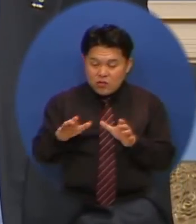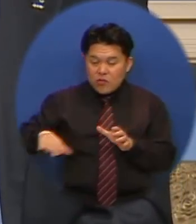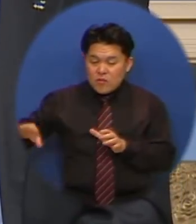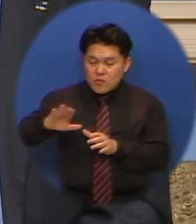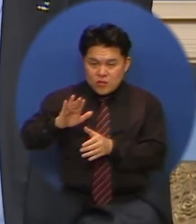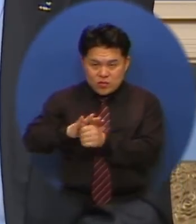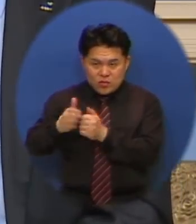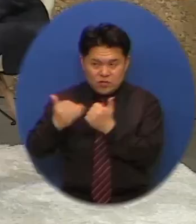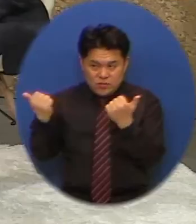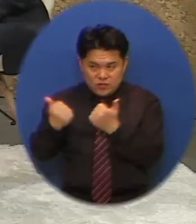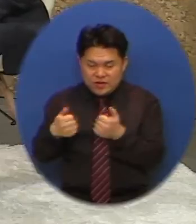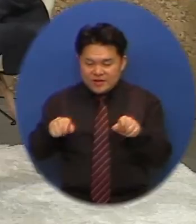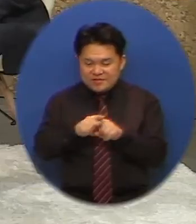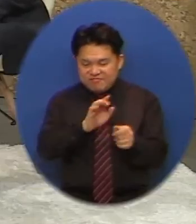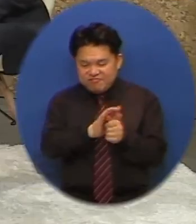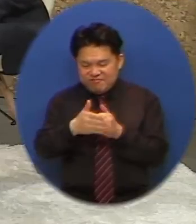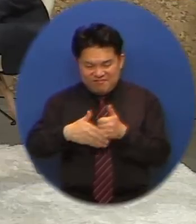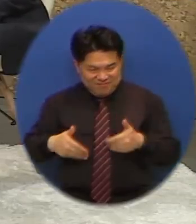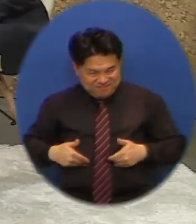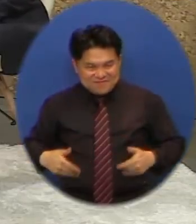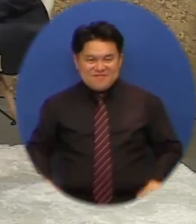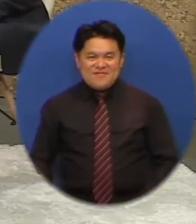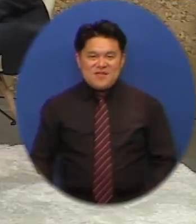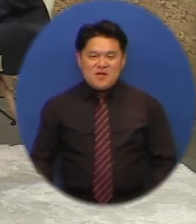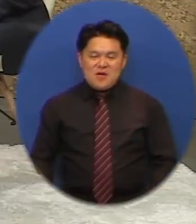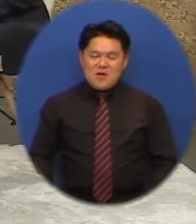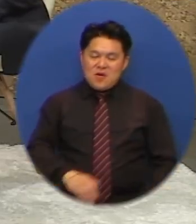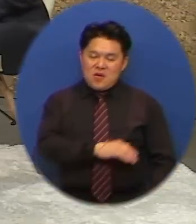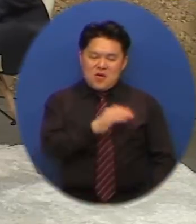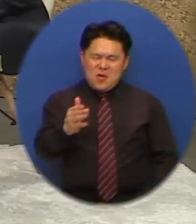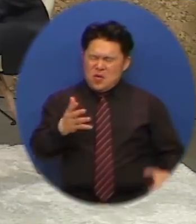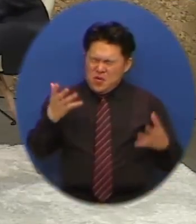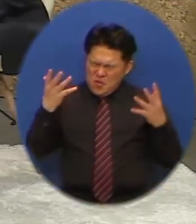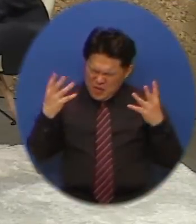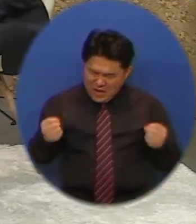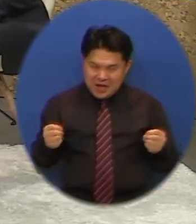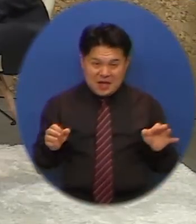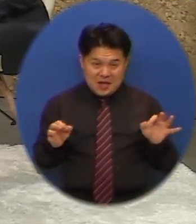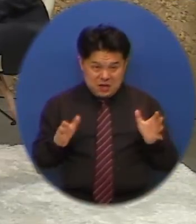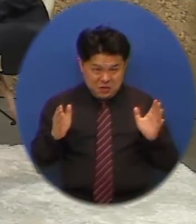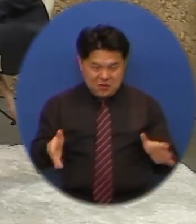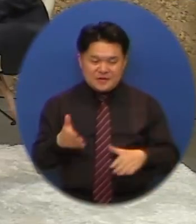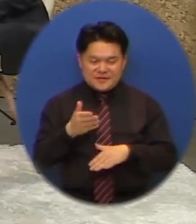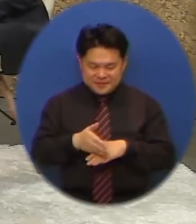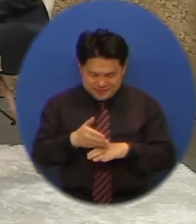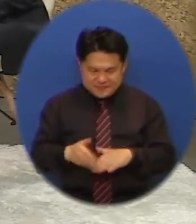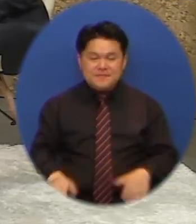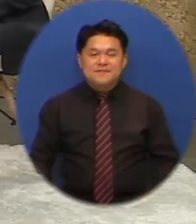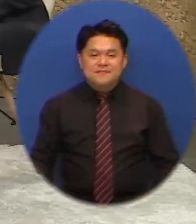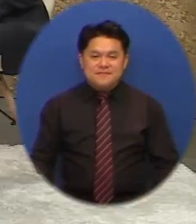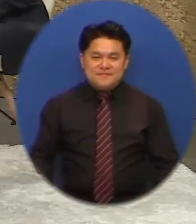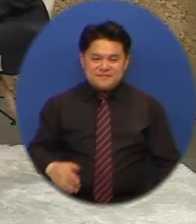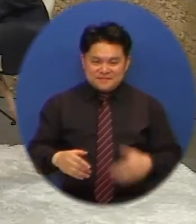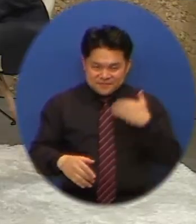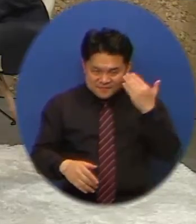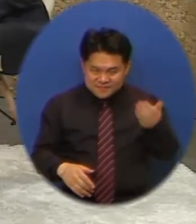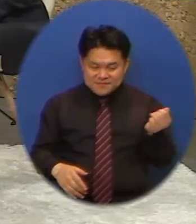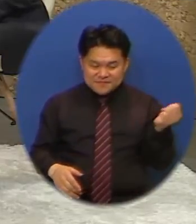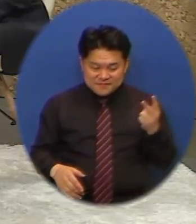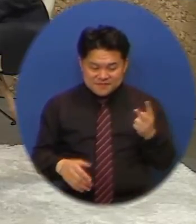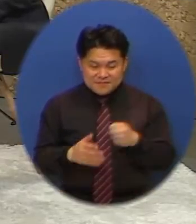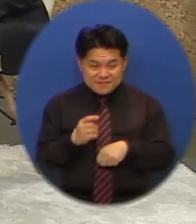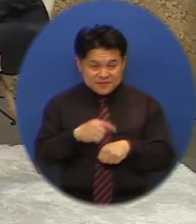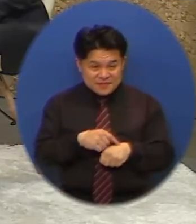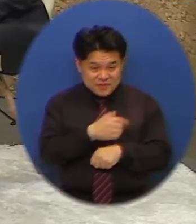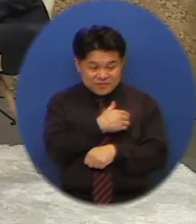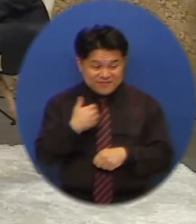얘기입니다. 네. 네. 아무튼 굉장히 많은 이야기를 해주셨습니다. 네. 짧은 시간 동안 너무 감사하고요. 네, 다음 또